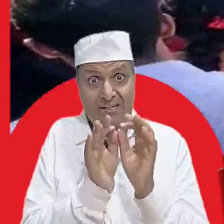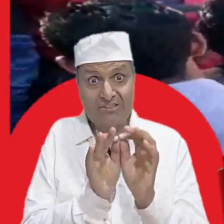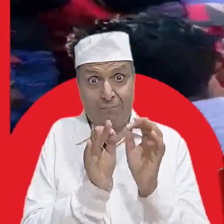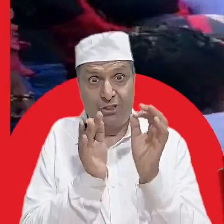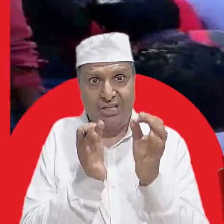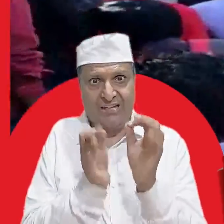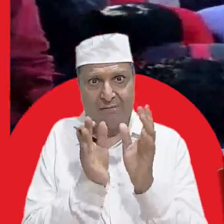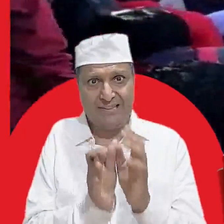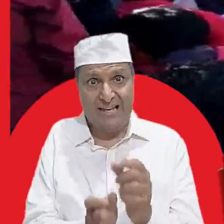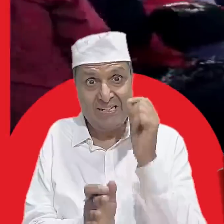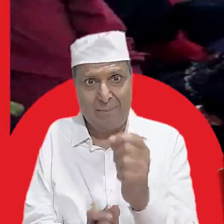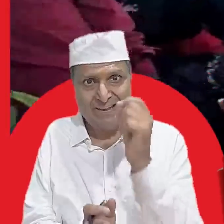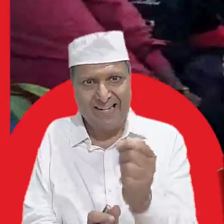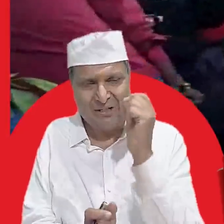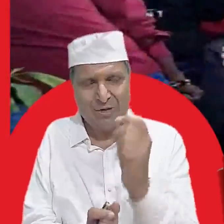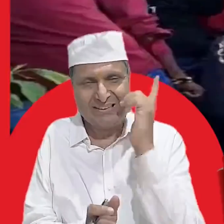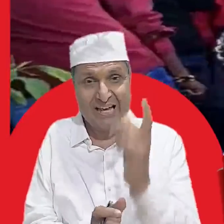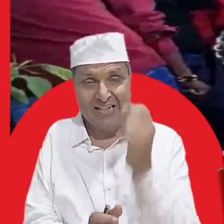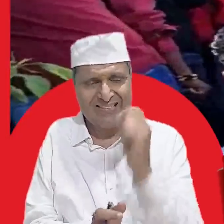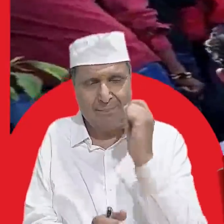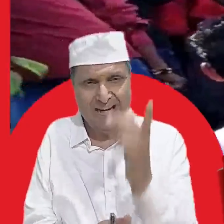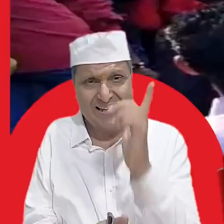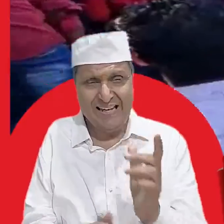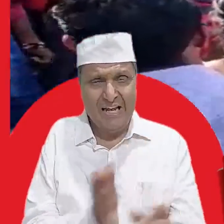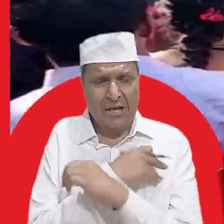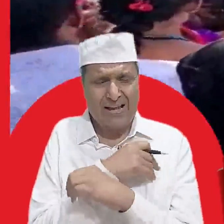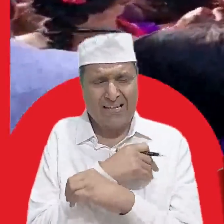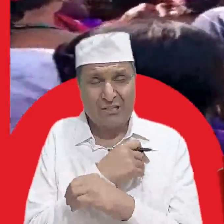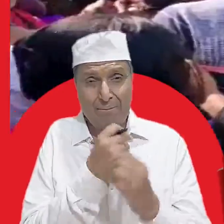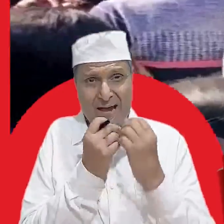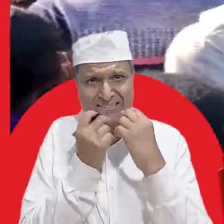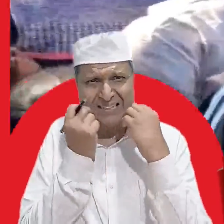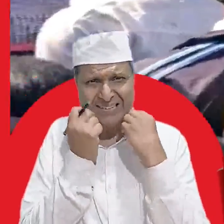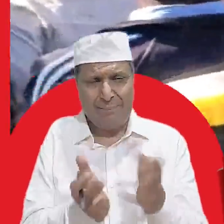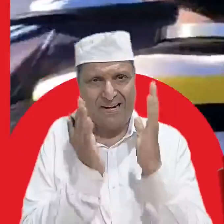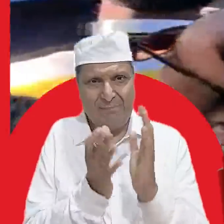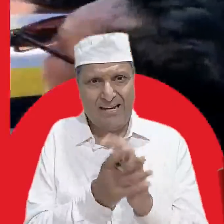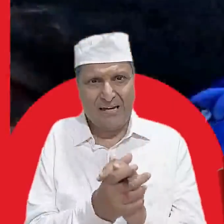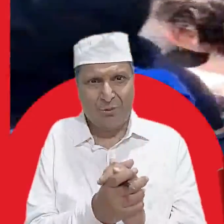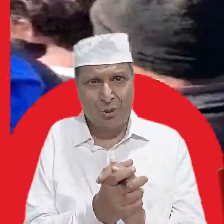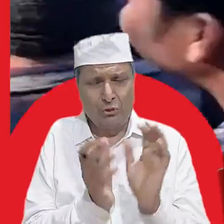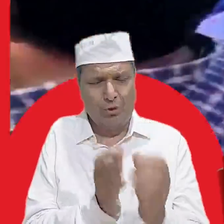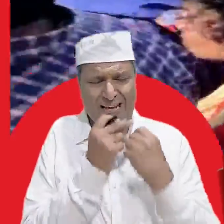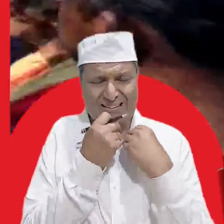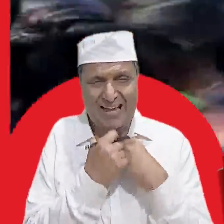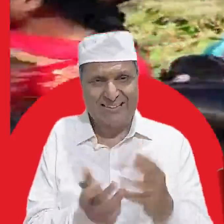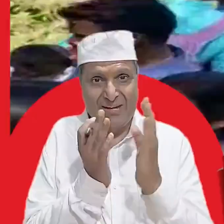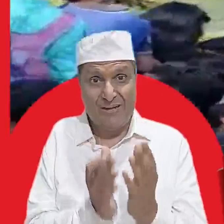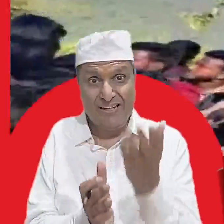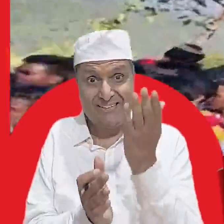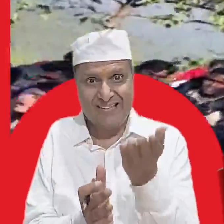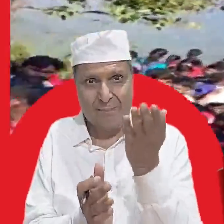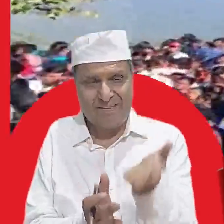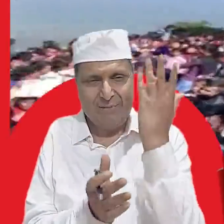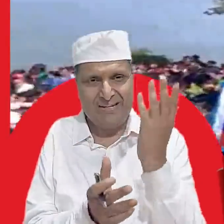पर जब पर्यटन स्थल पूरे झारखंड में बंद है, यहां पर कैसे लोग आते हैं, कैसी भीड़ आएगी। कोरोना के मास्क किसी पर नहीं मिलेगा आपको, दूरियां तार तार